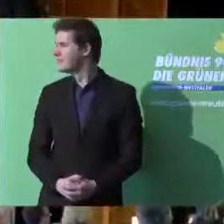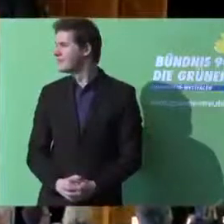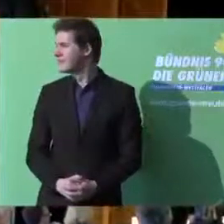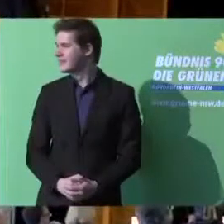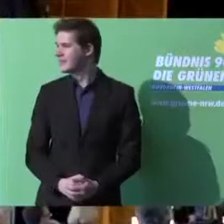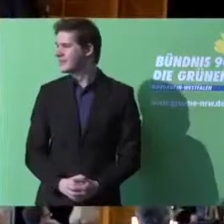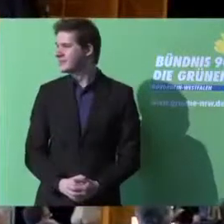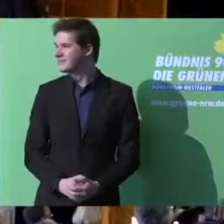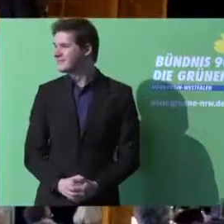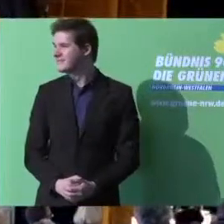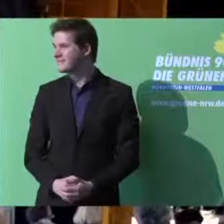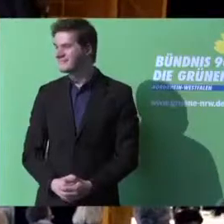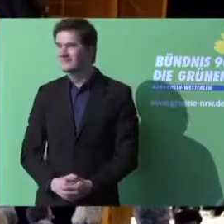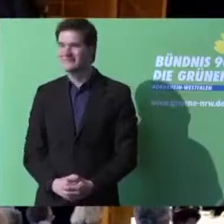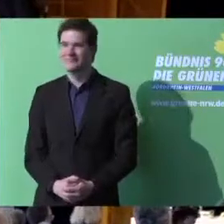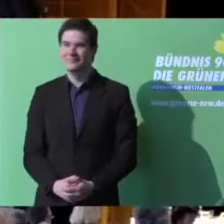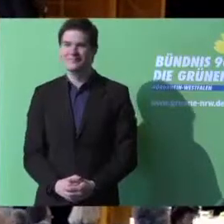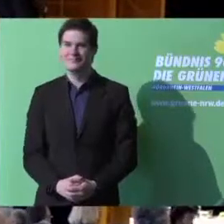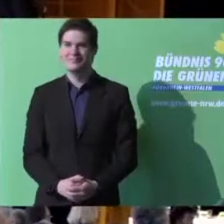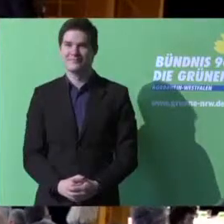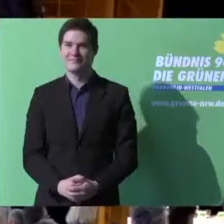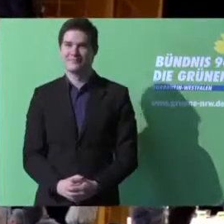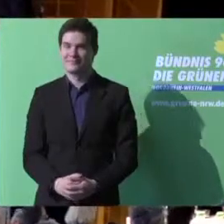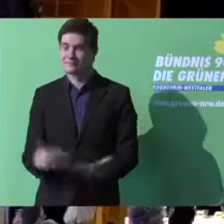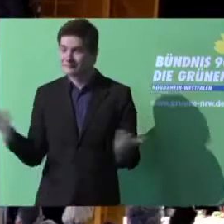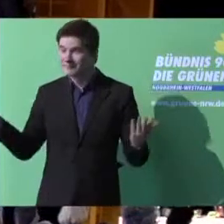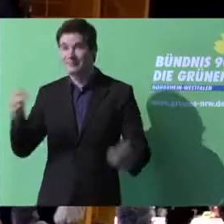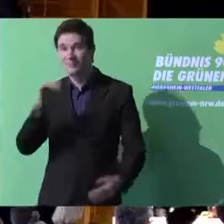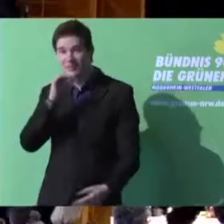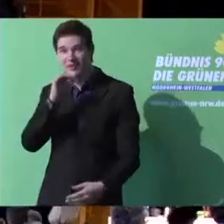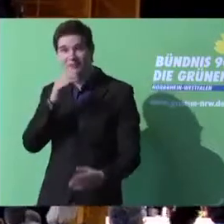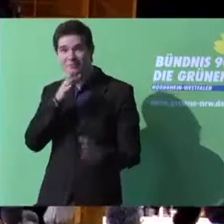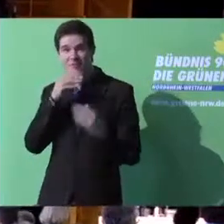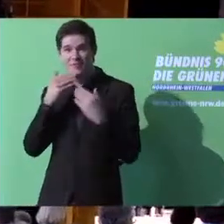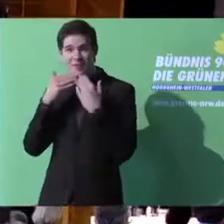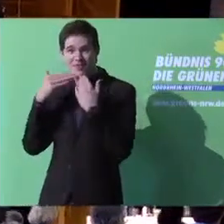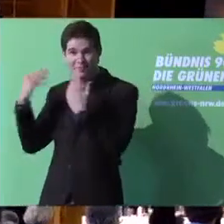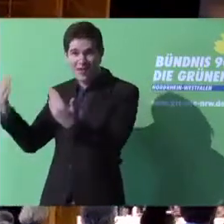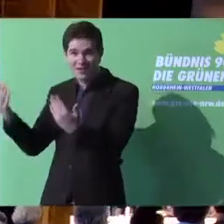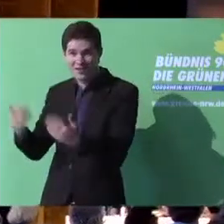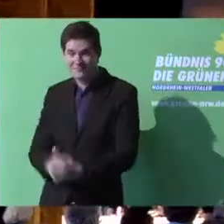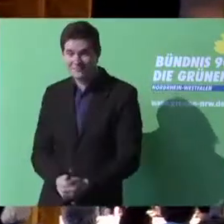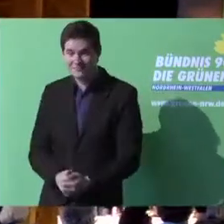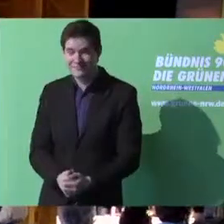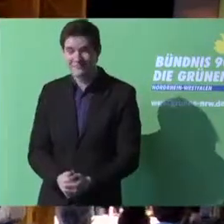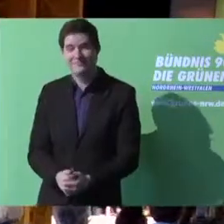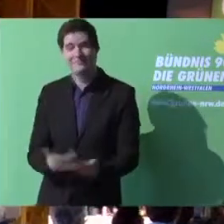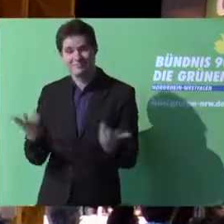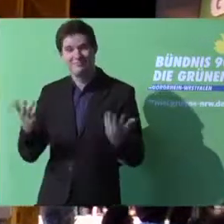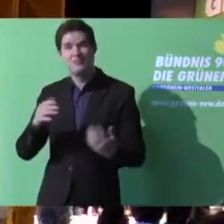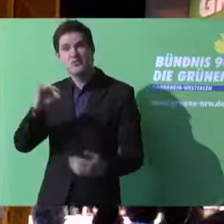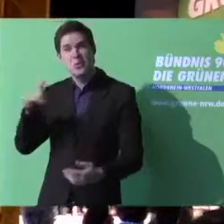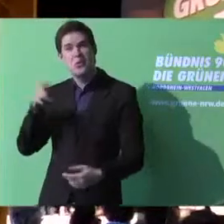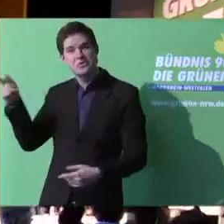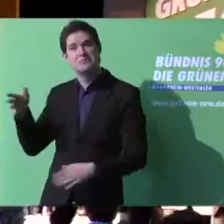Ja, danke. Danke, lieber Jürgen,